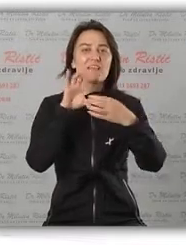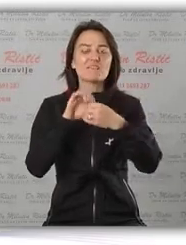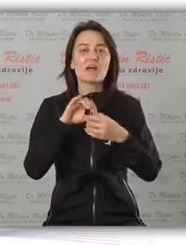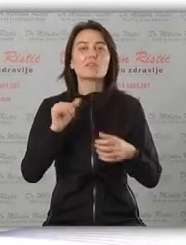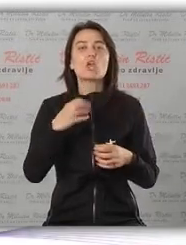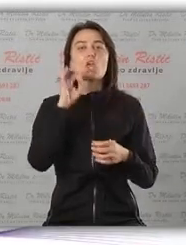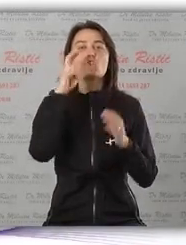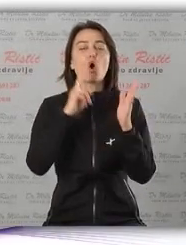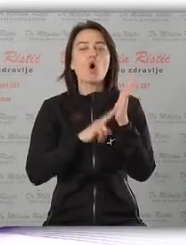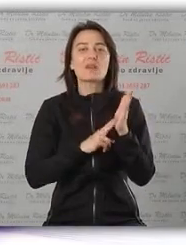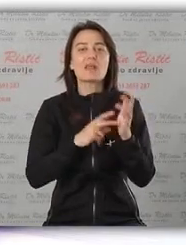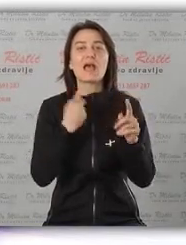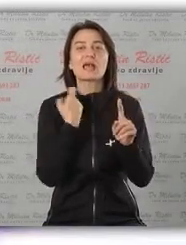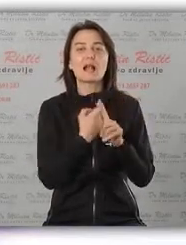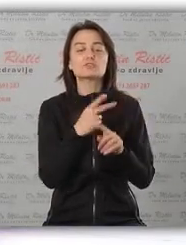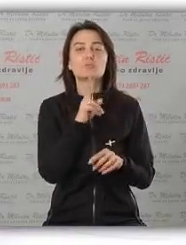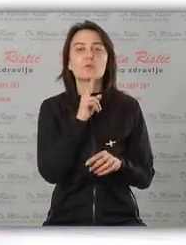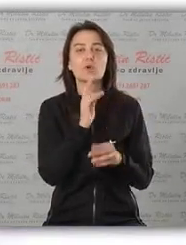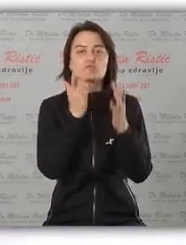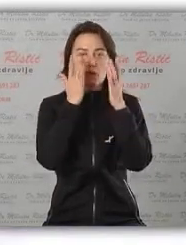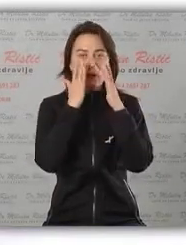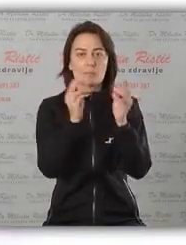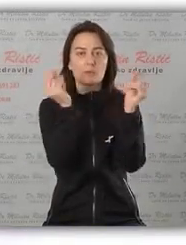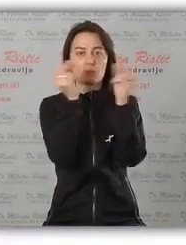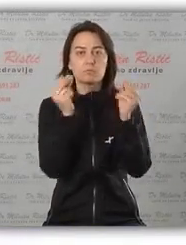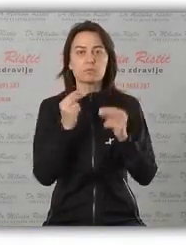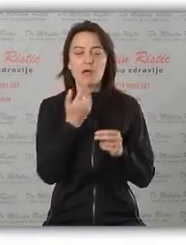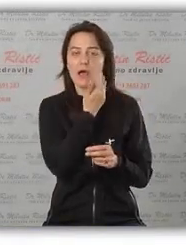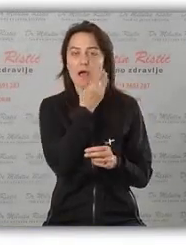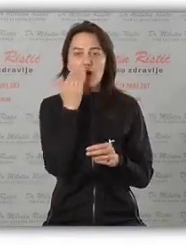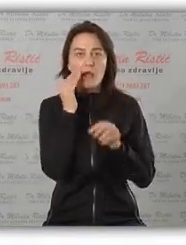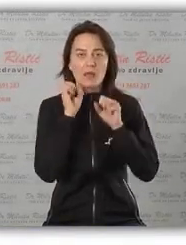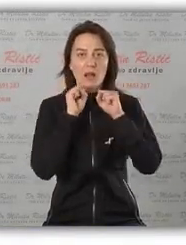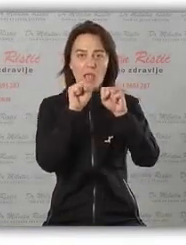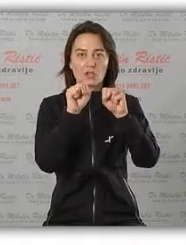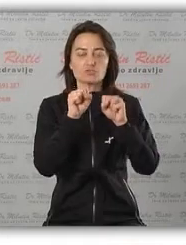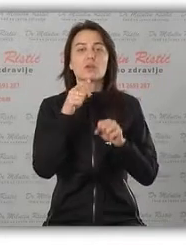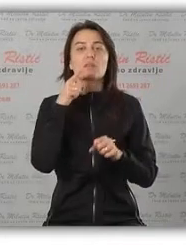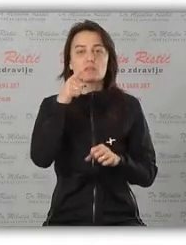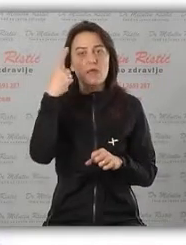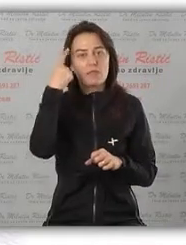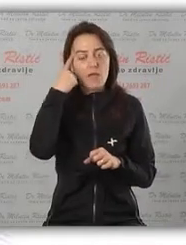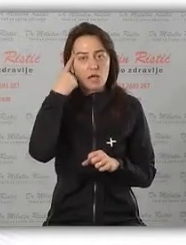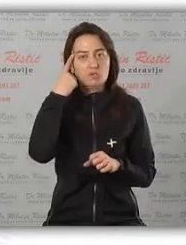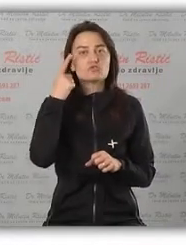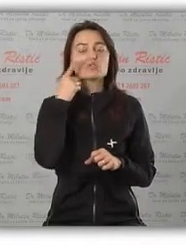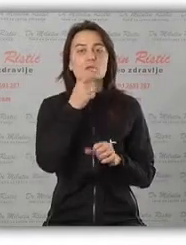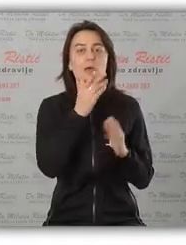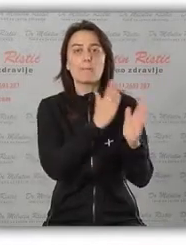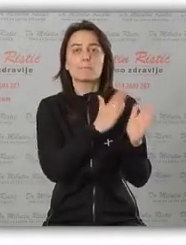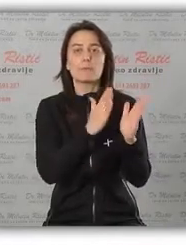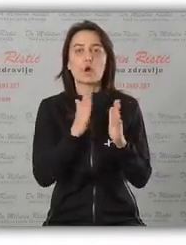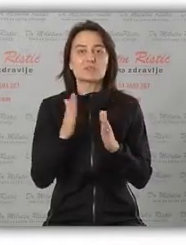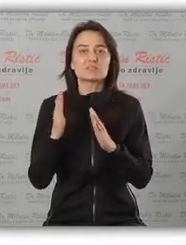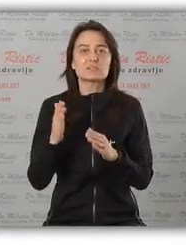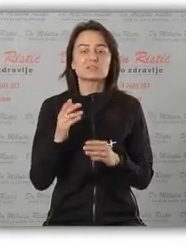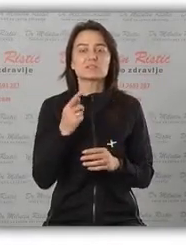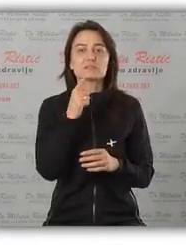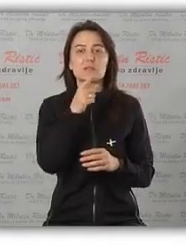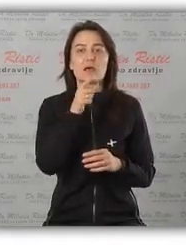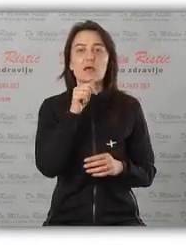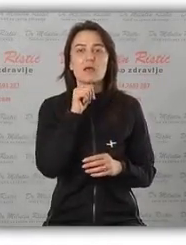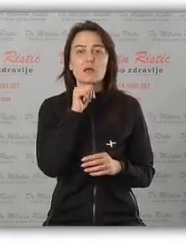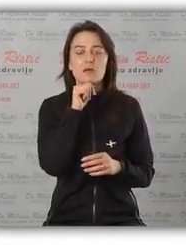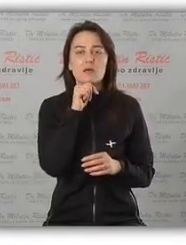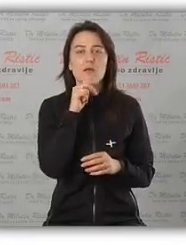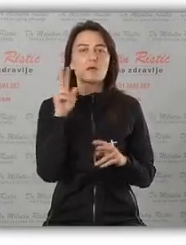i vezivati ione kalcijuma koji će napuštati strukturu gleđi i na taj način forsirat će